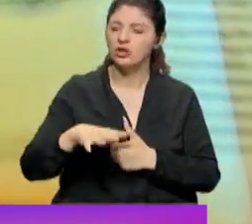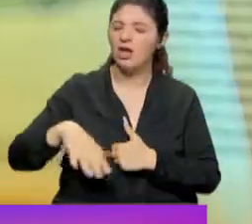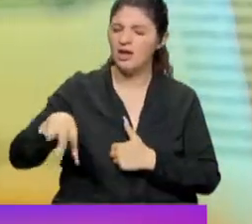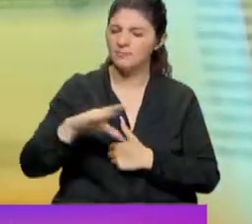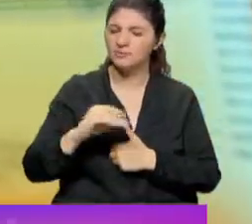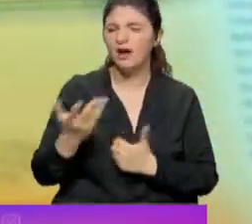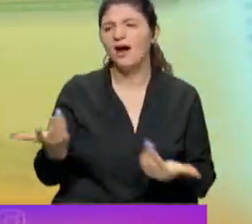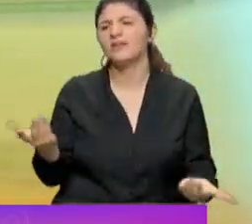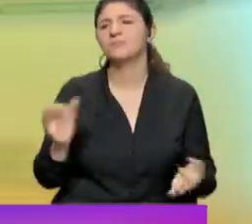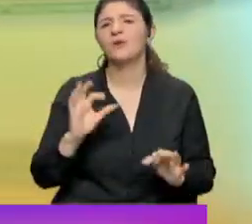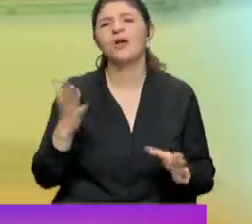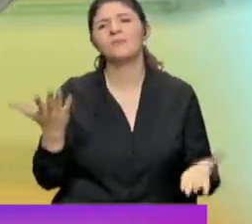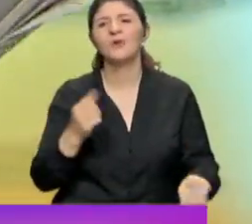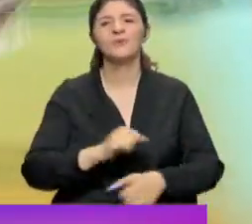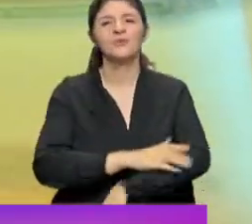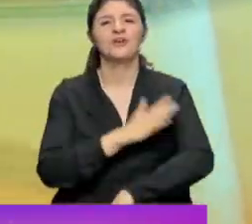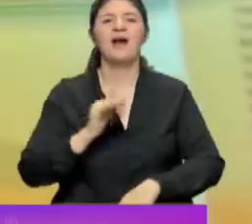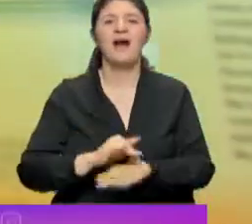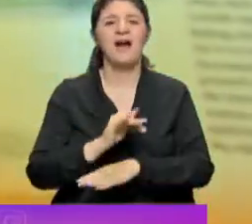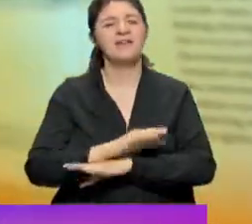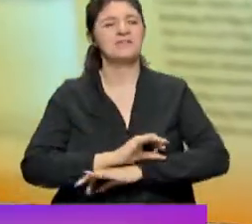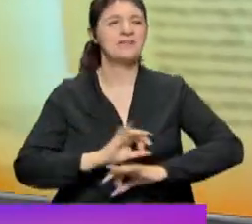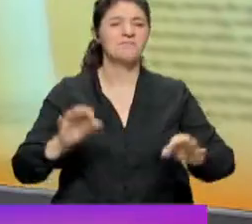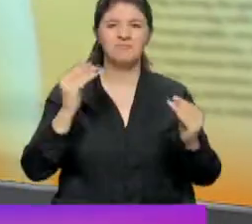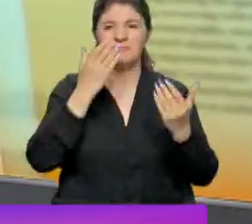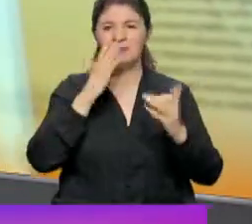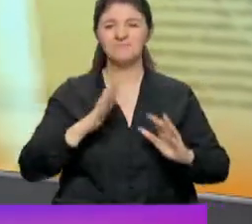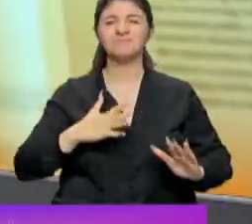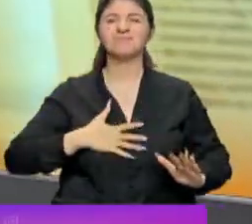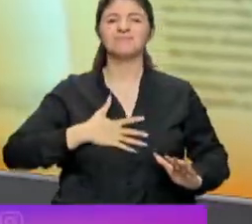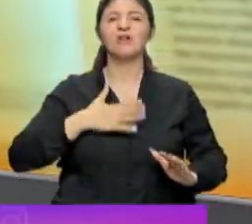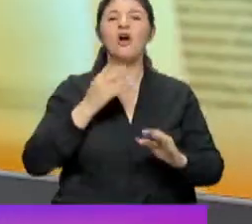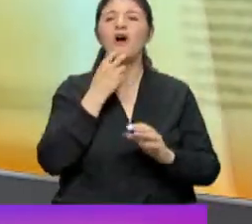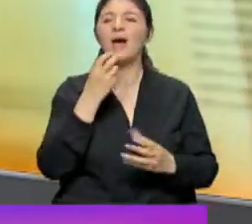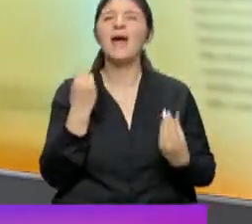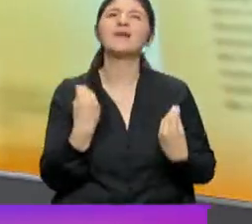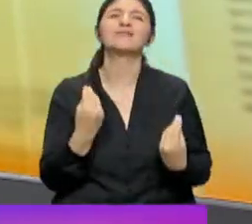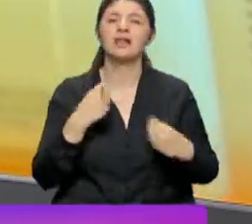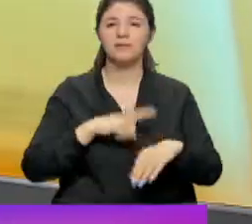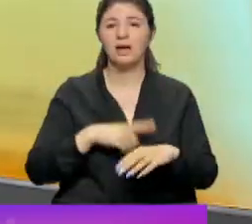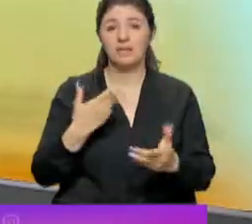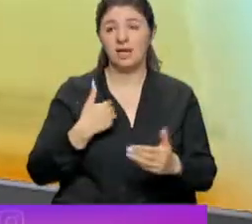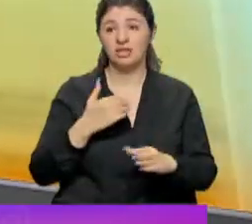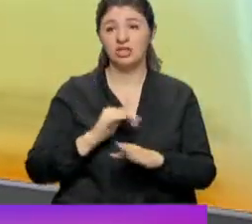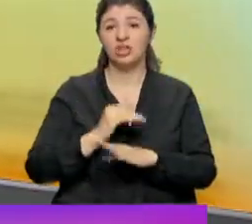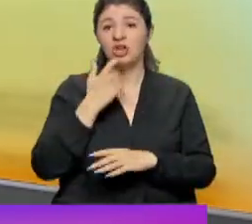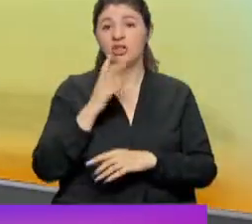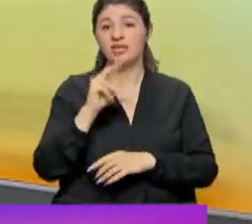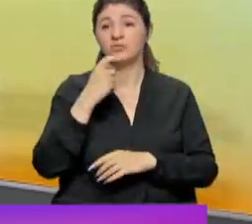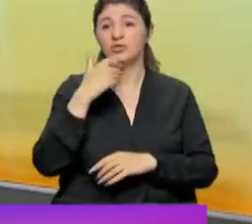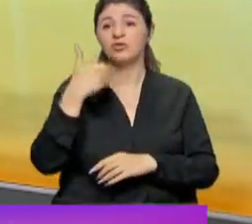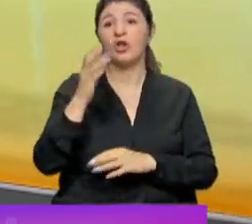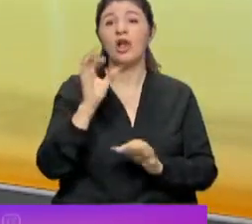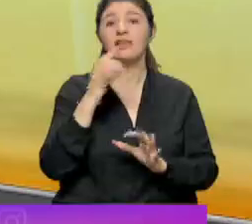Çocuğunuz artık böyle hani gururla bir hayatı tamamlamayı bekliyorsunuz ömrümüzün en güzel bahar Hadi ben yaşa 70'ten sonra